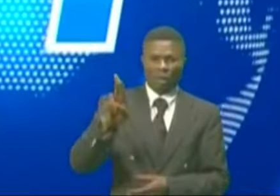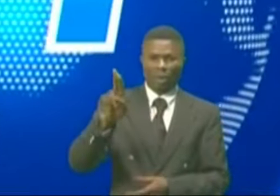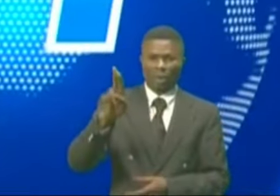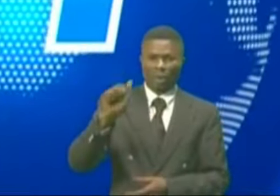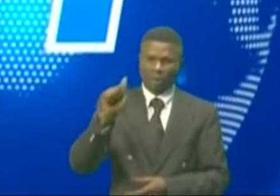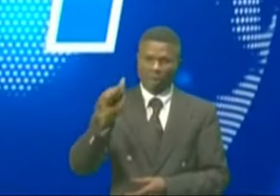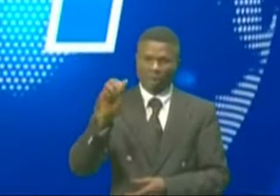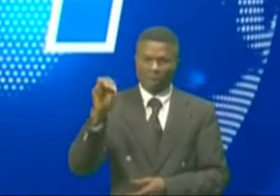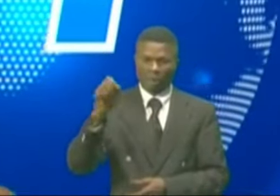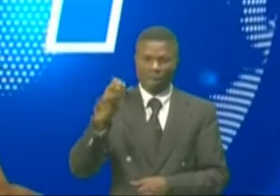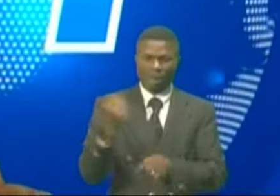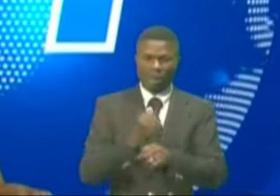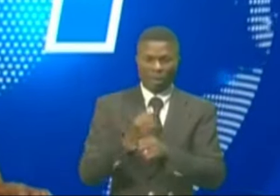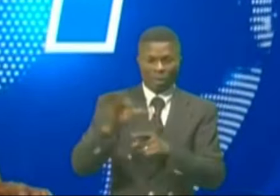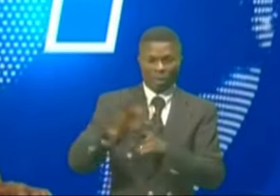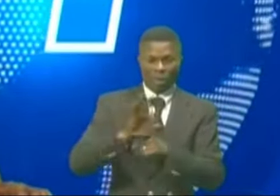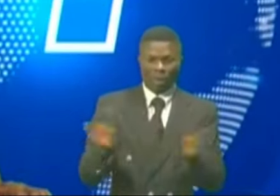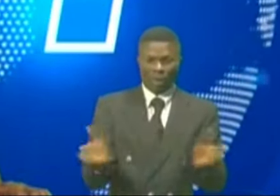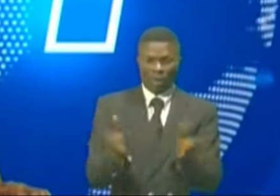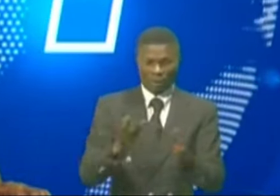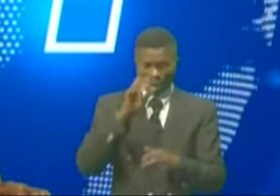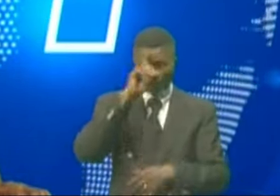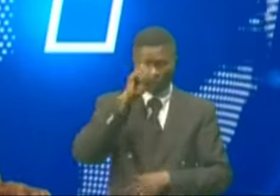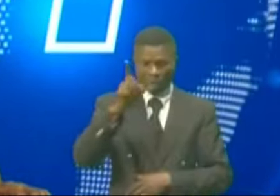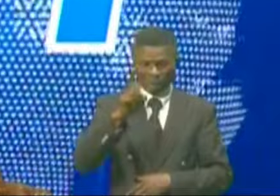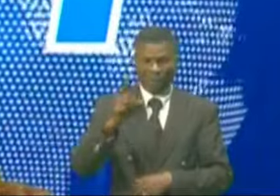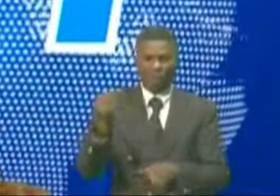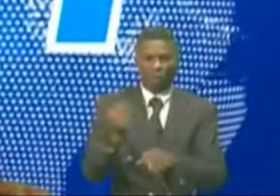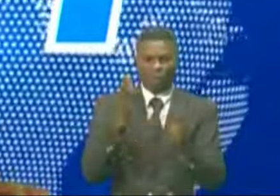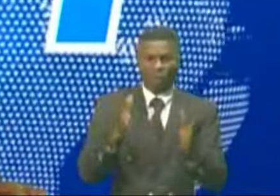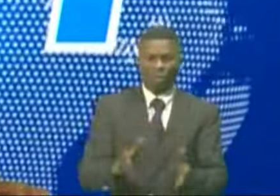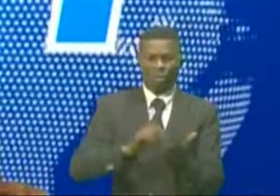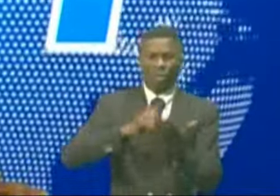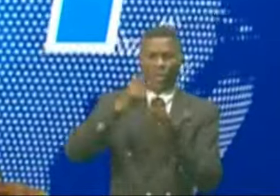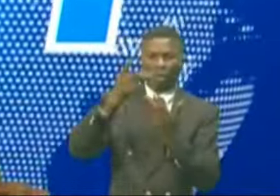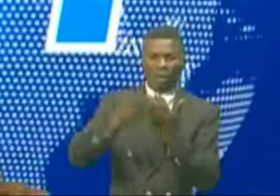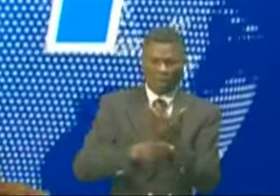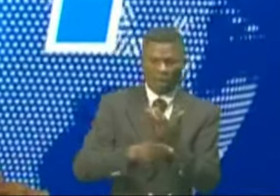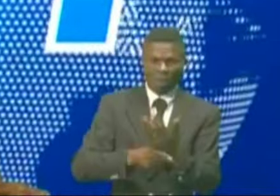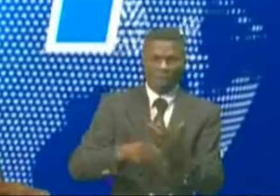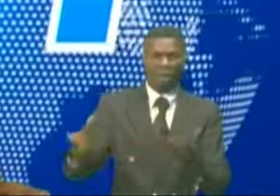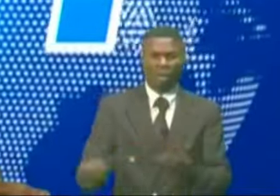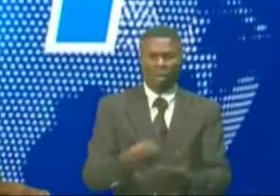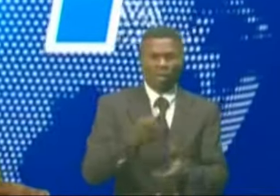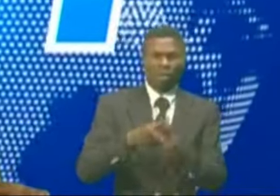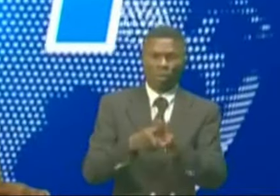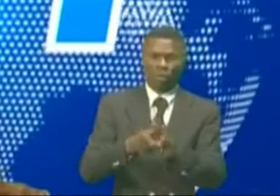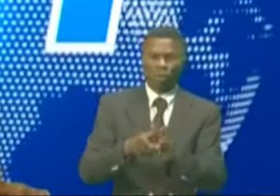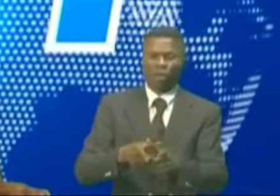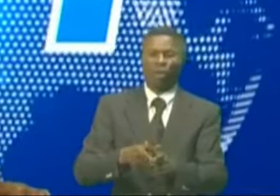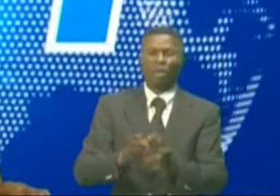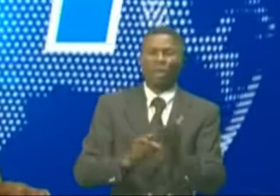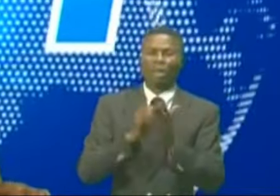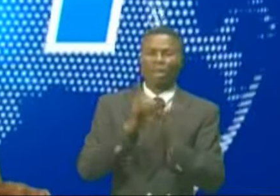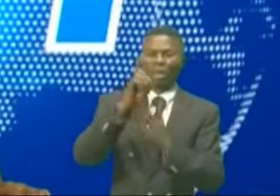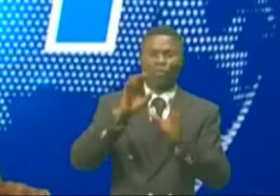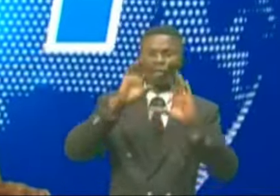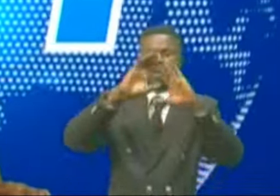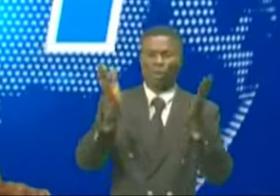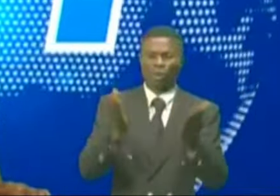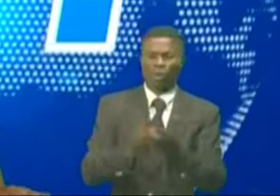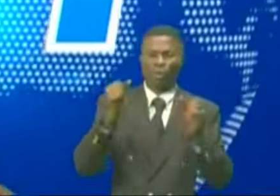les travaux de l'atelier des formations des renforcements des capacités des agents du programme de désarmement, démobilisation, relèvement communautaire